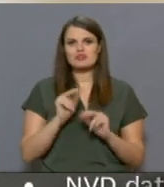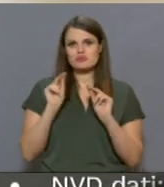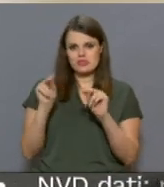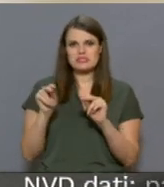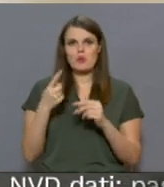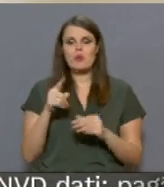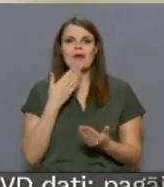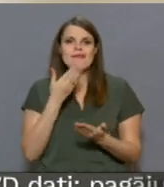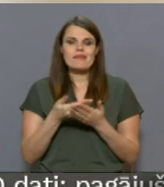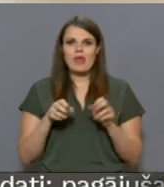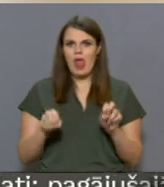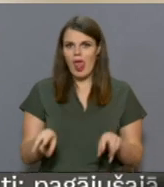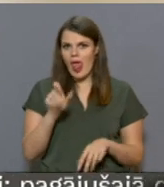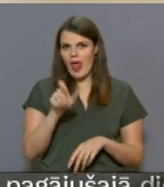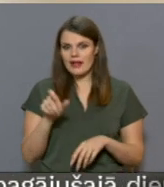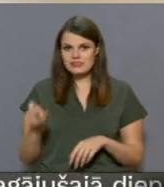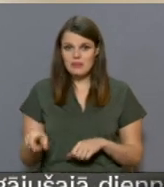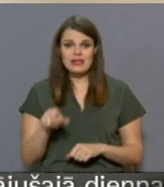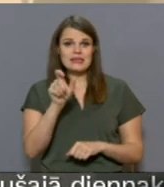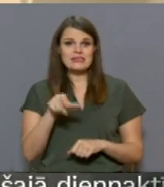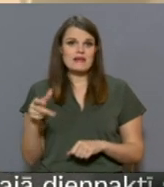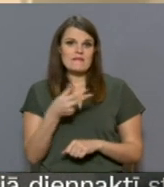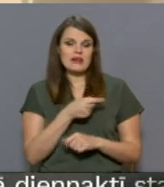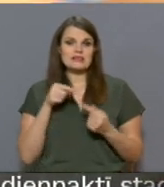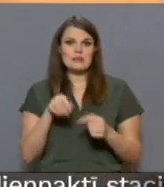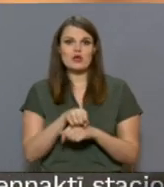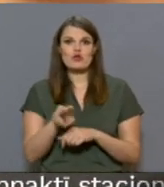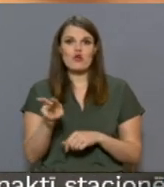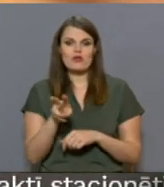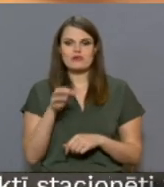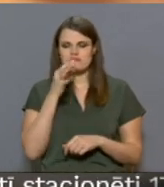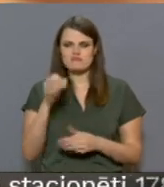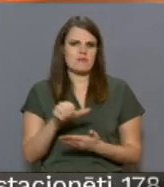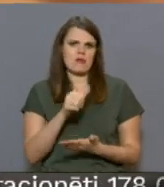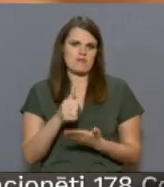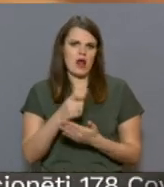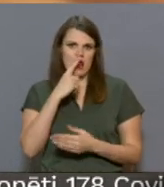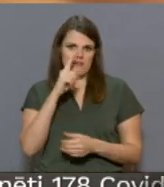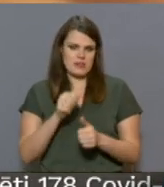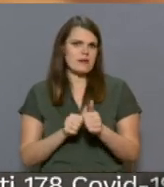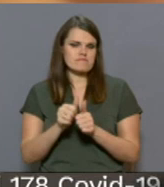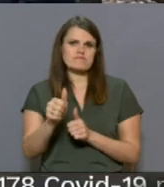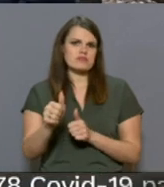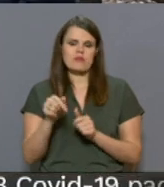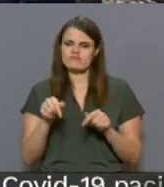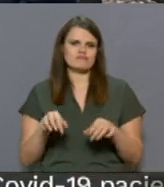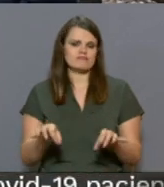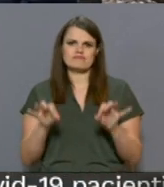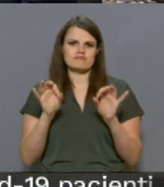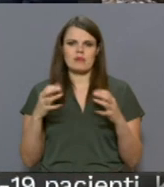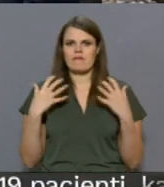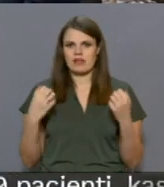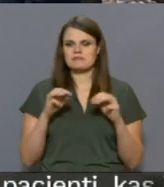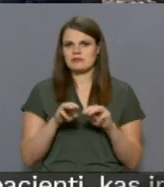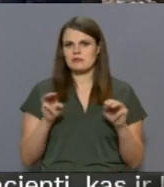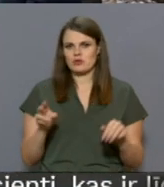ekspertu ieteikumiem. Iedzīvotāju vakcinēšanu pret COVID-19 viņš sauc par galveno prioritāti. To par svarīgāko veselības ministrijas